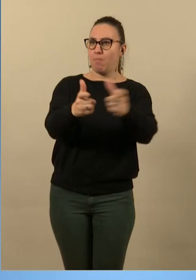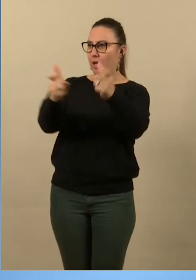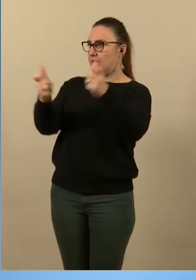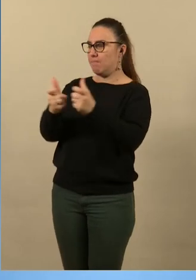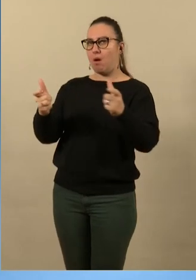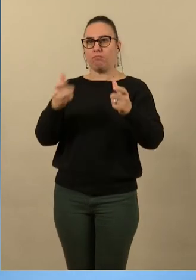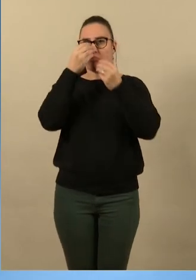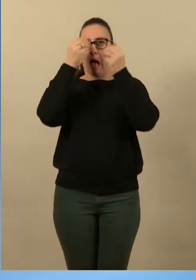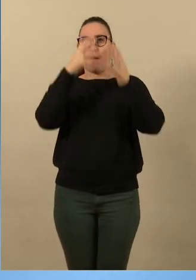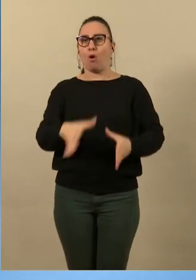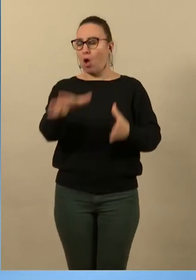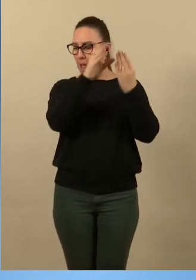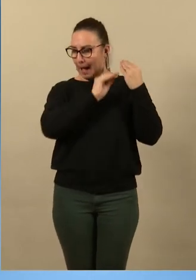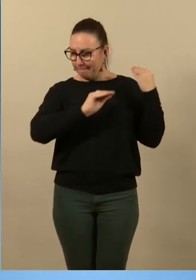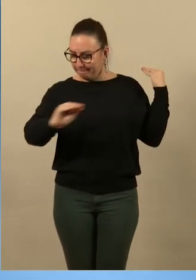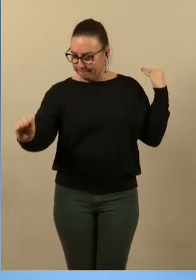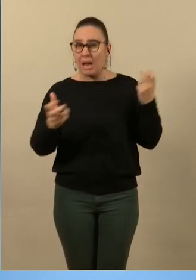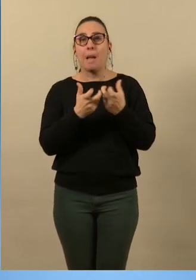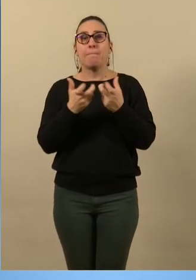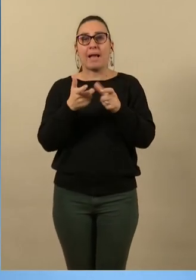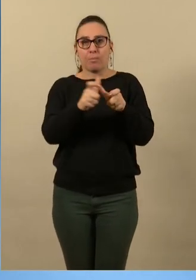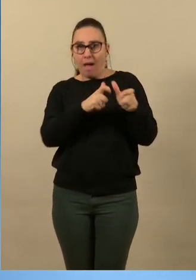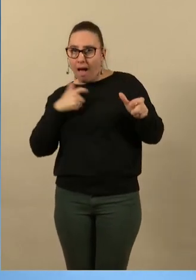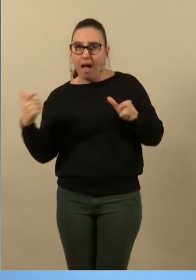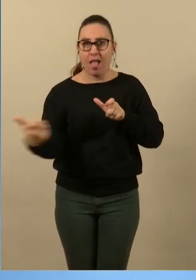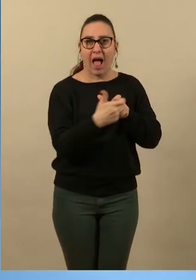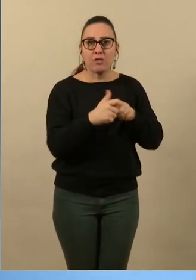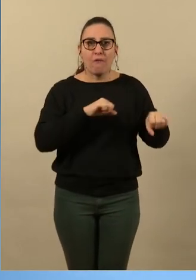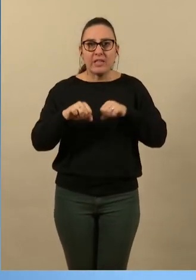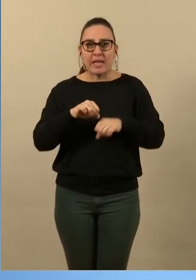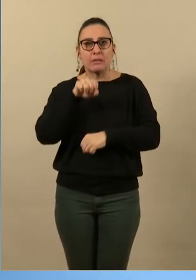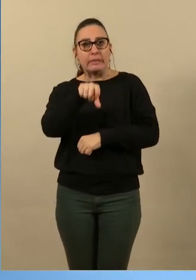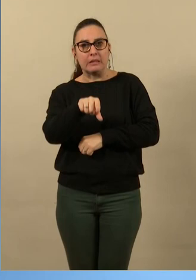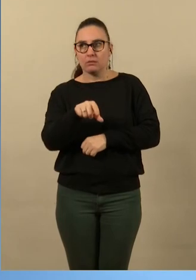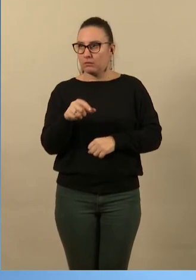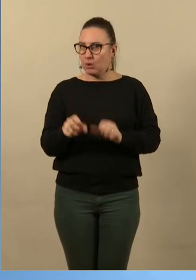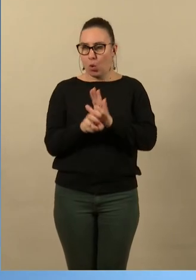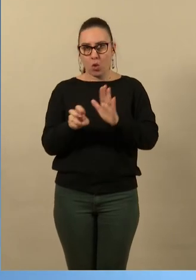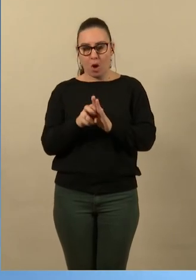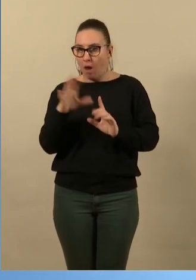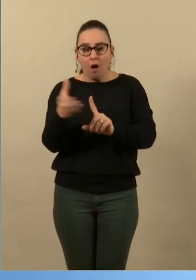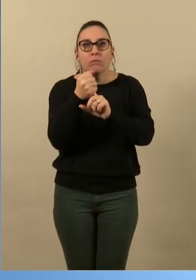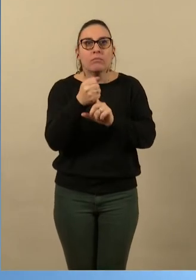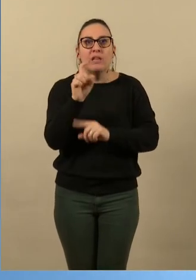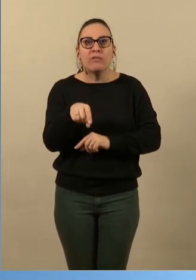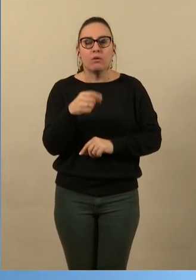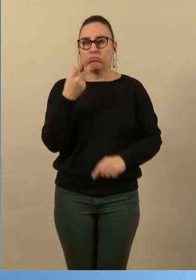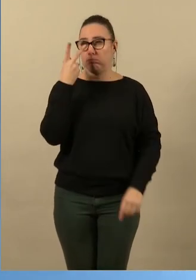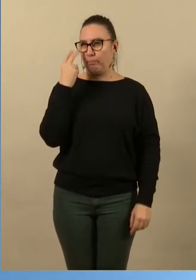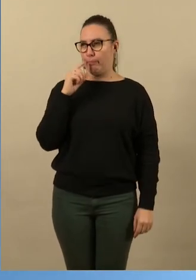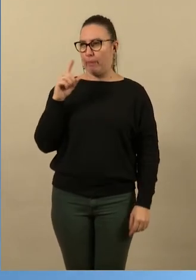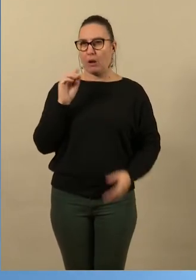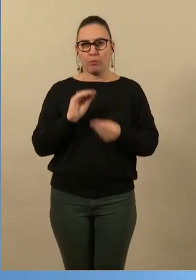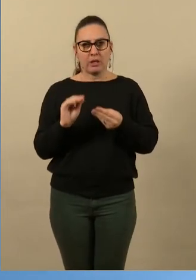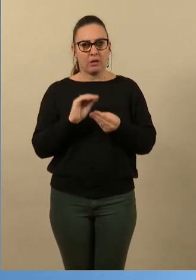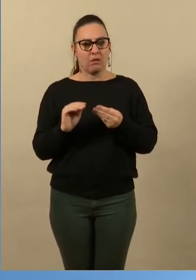abandonné en l'occurrence Laan naure vitesse de Grenoble c'est une occasion phénoménale à essayer de saisir donc je n'ai pas compris cette